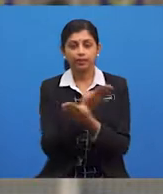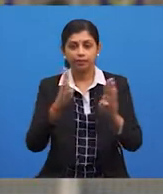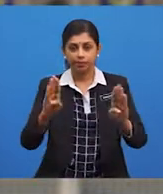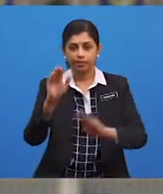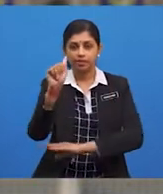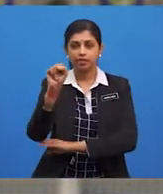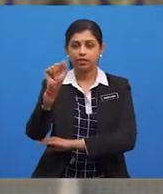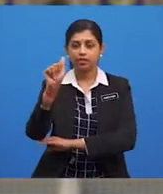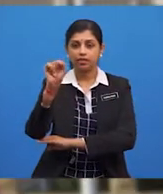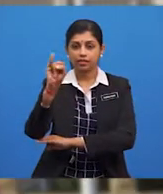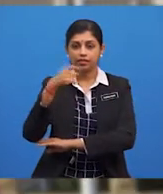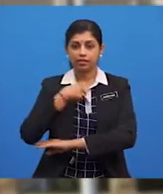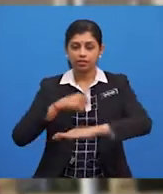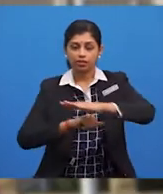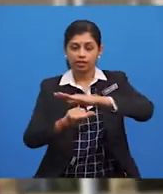asasi pula.